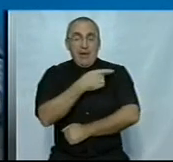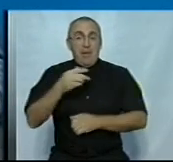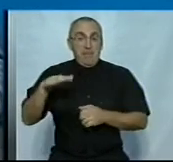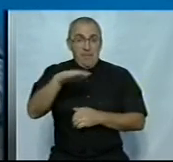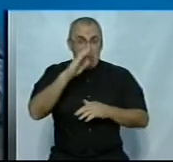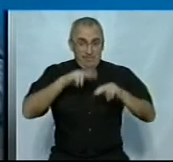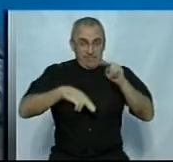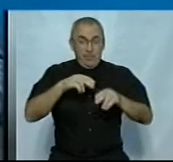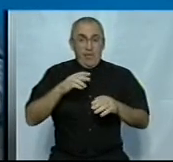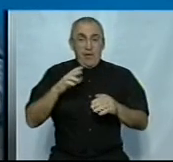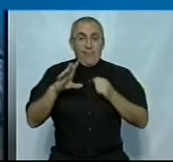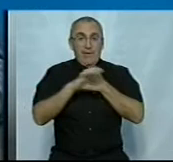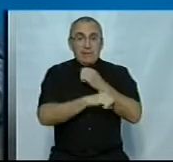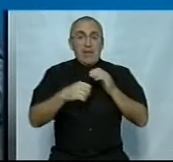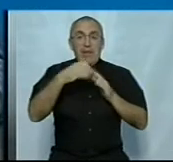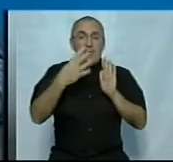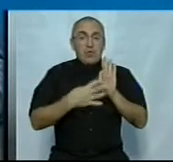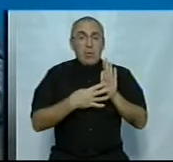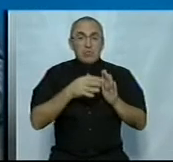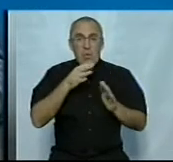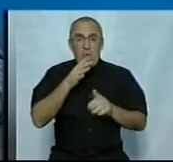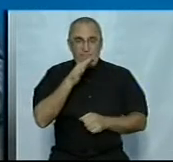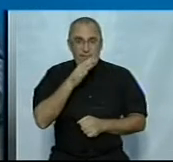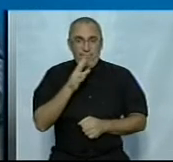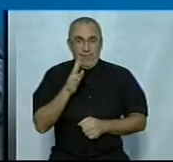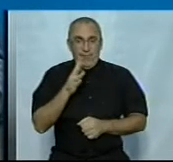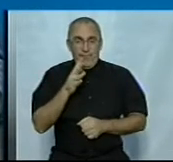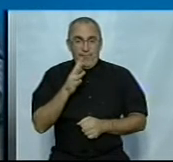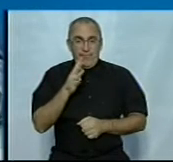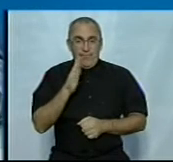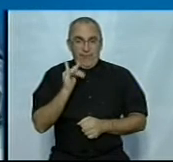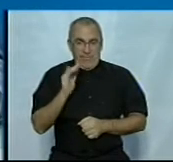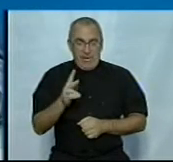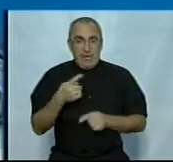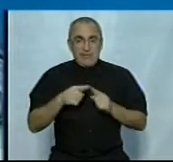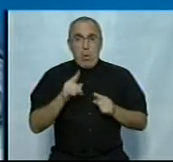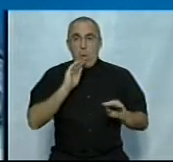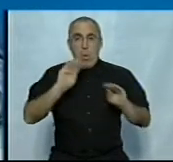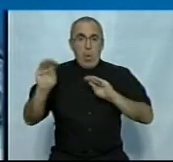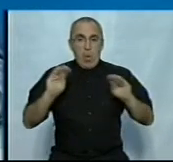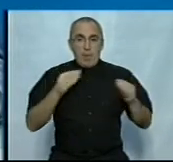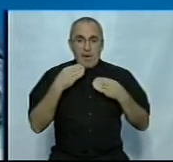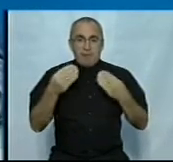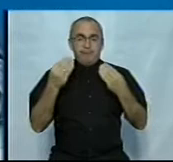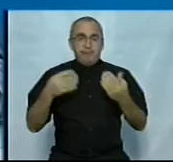в кінці 19 віку. І це окраса нашого міста,